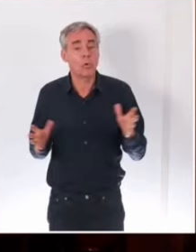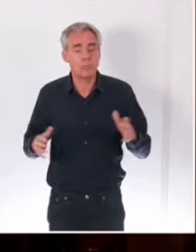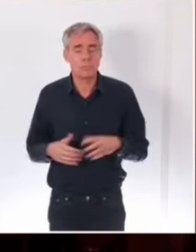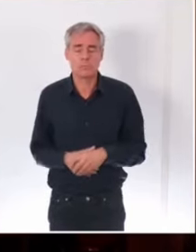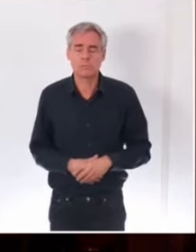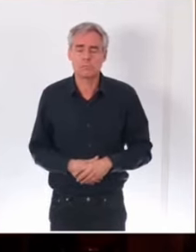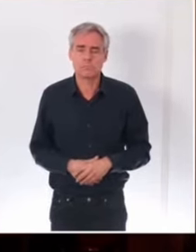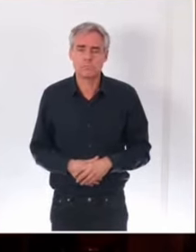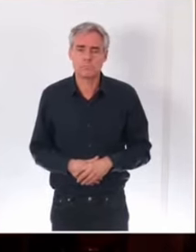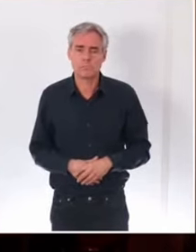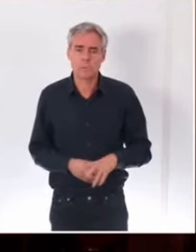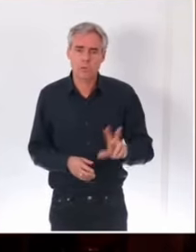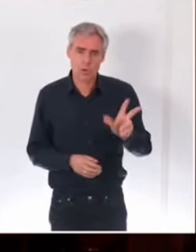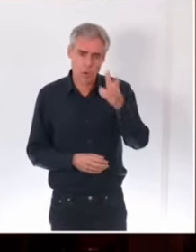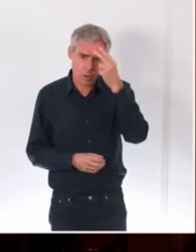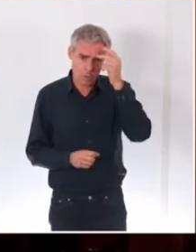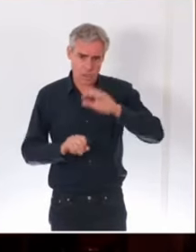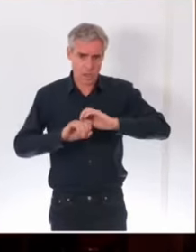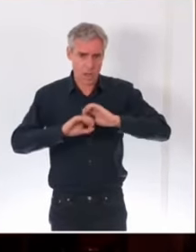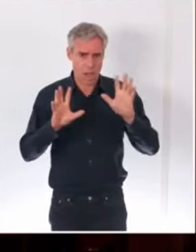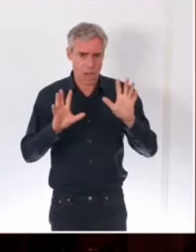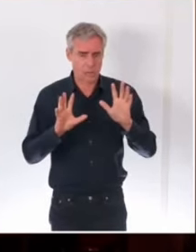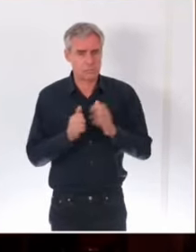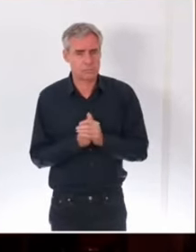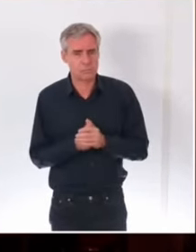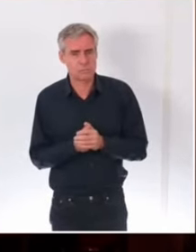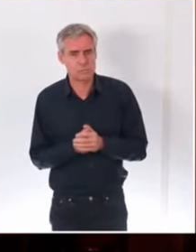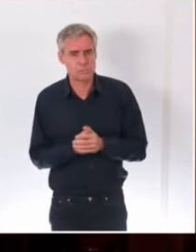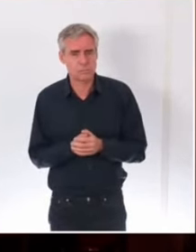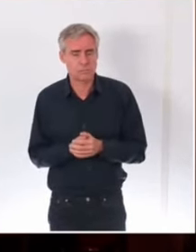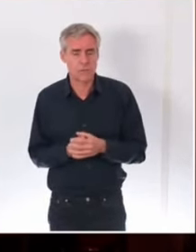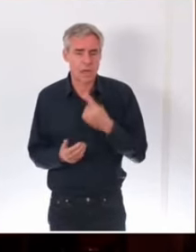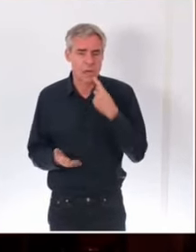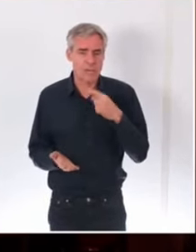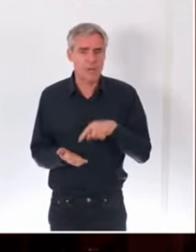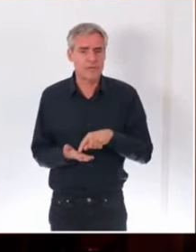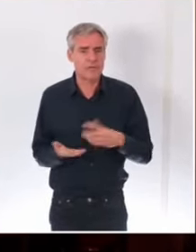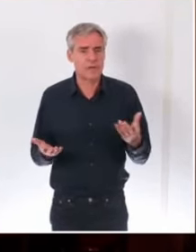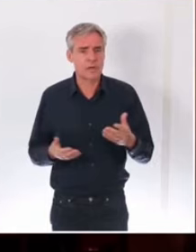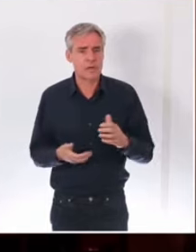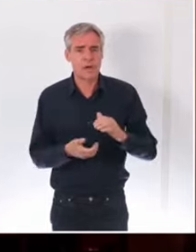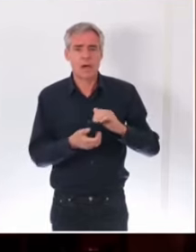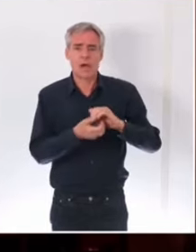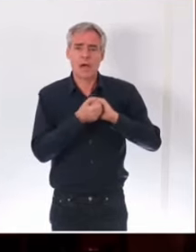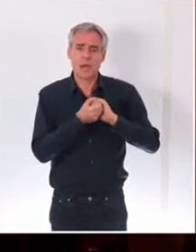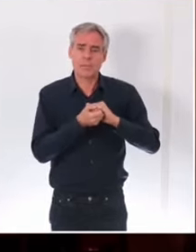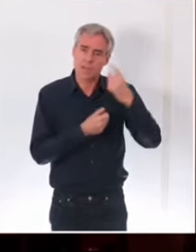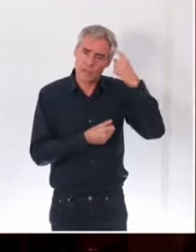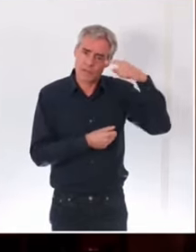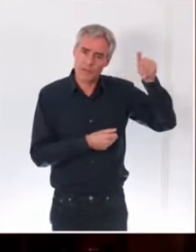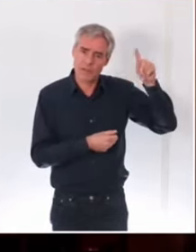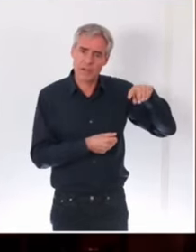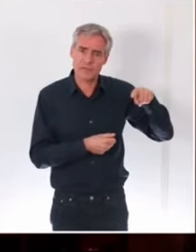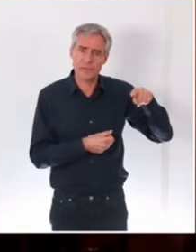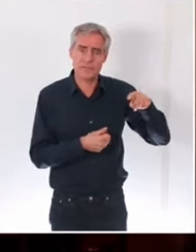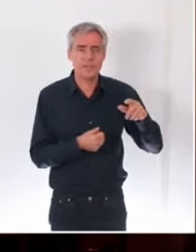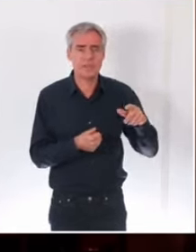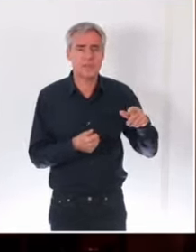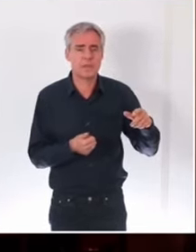On l'a compris et elle l'a avoué à demi-mot, elle préfère avoir des amis à la France insoumise.